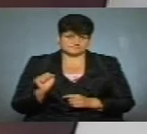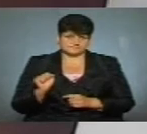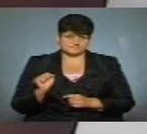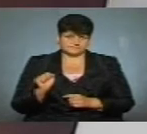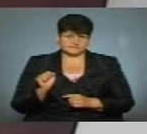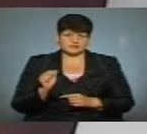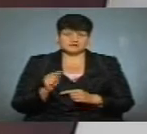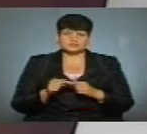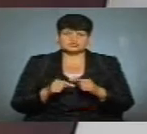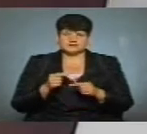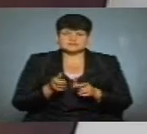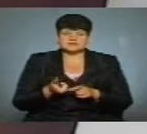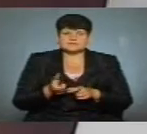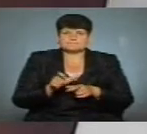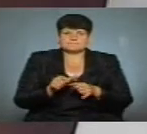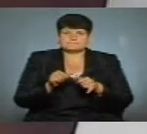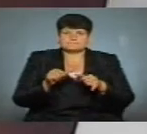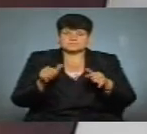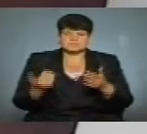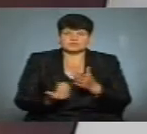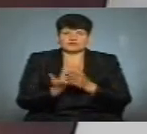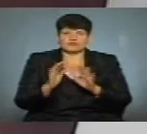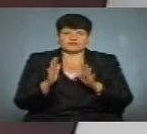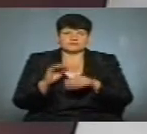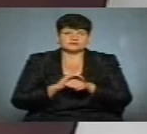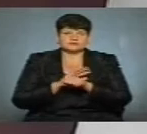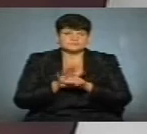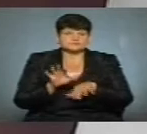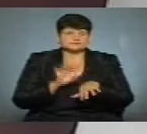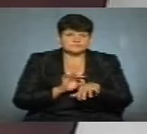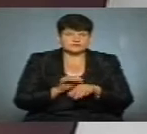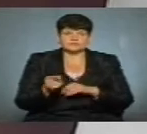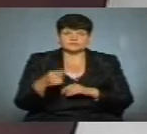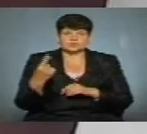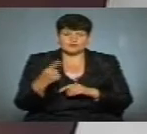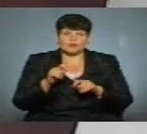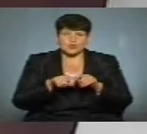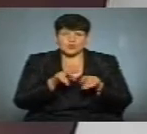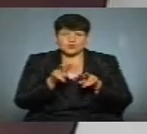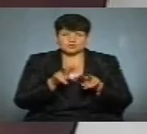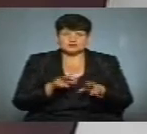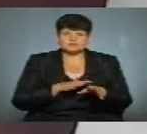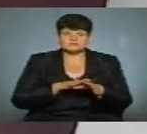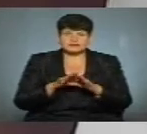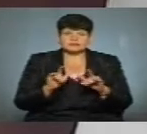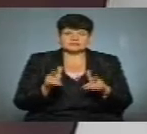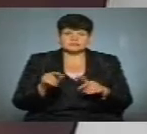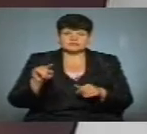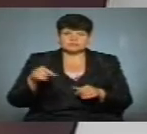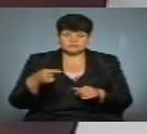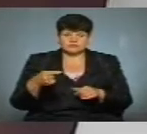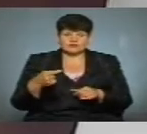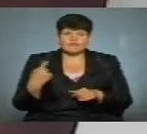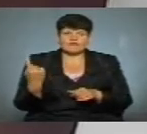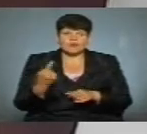Через динаміку зростання кількості нових випадків COVID-19 на Тернопільщині контроль за дотриманням карантинних вимог в